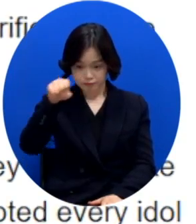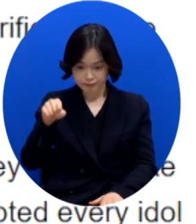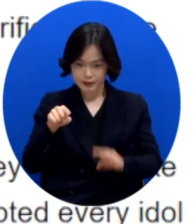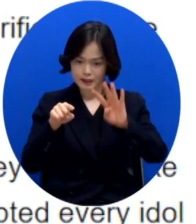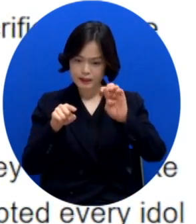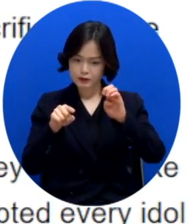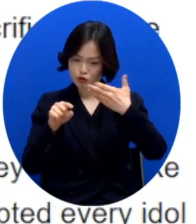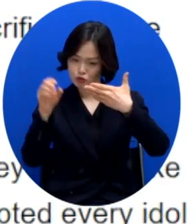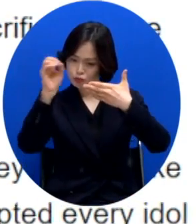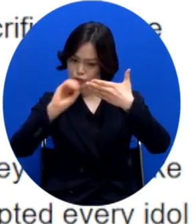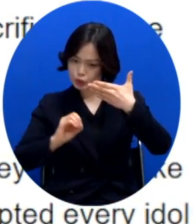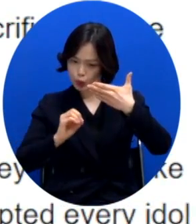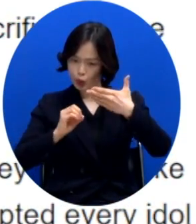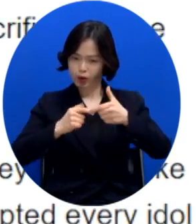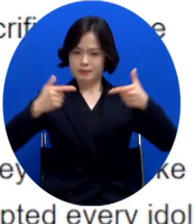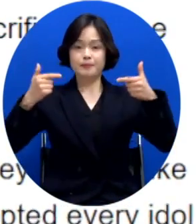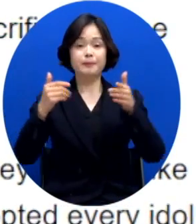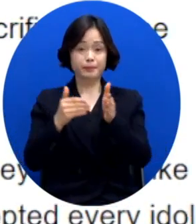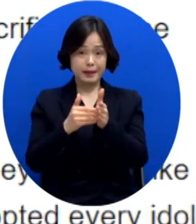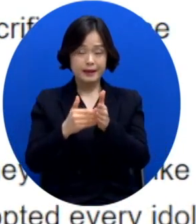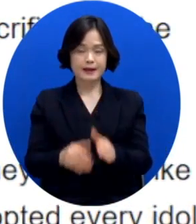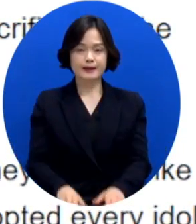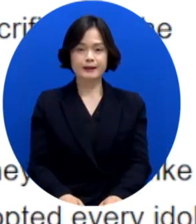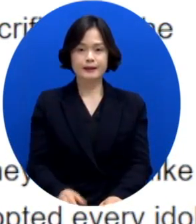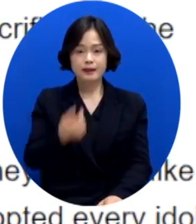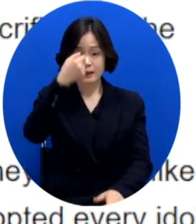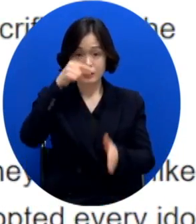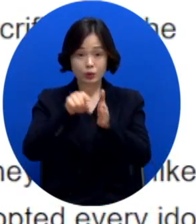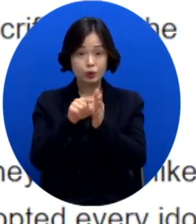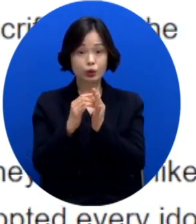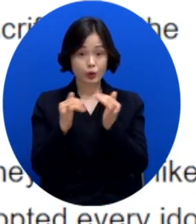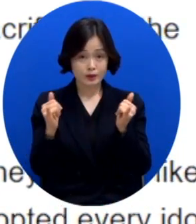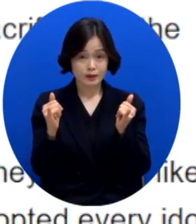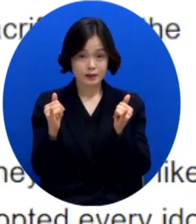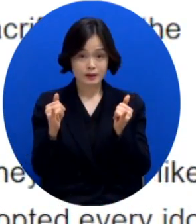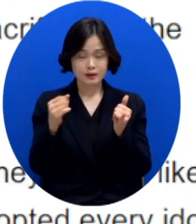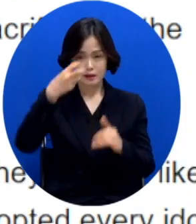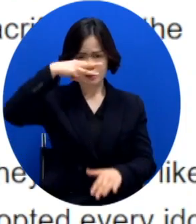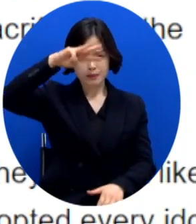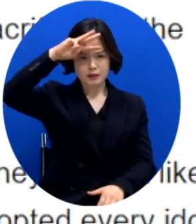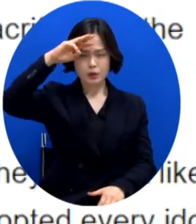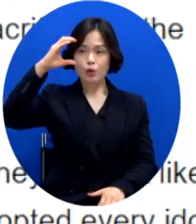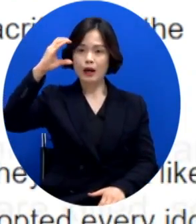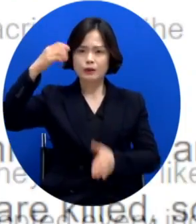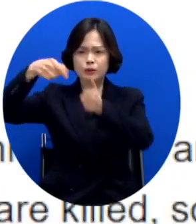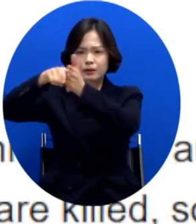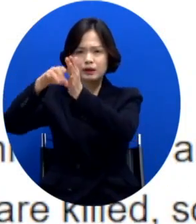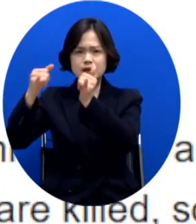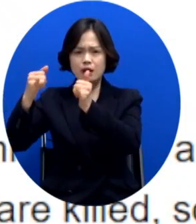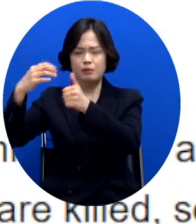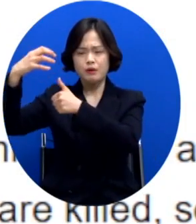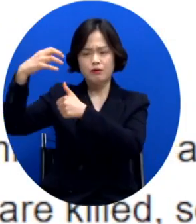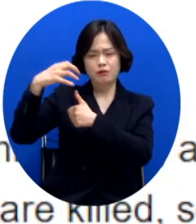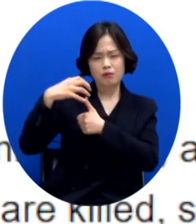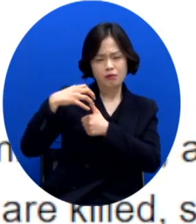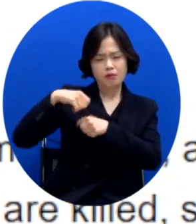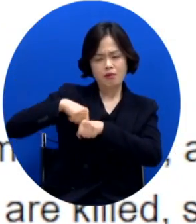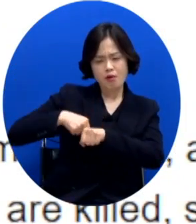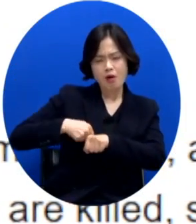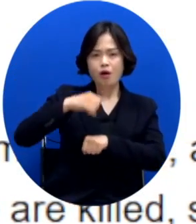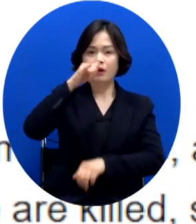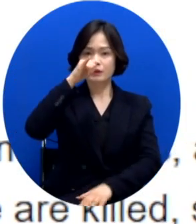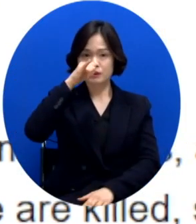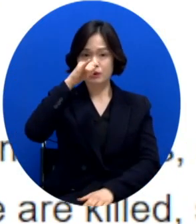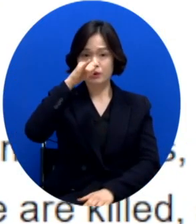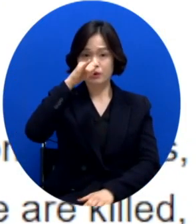증가했다고 전했습니다. 또 멕시코 기독교인들은 멕시코 가톨릭 신자들에게 박해를 받아왔다며 멕시코